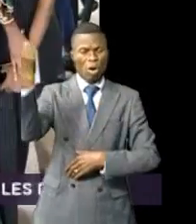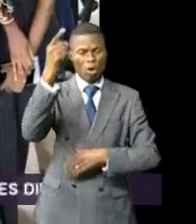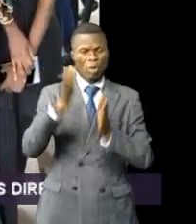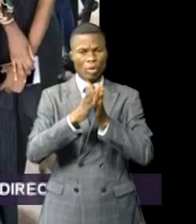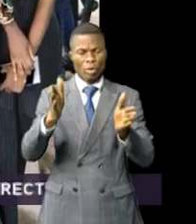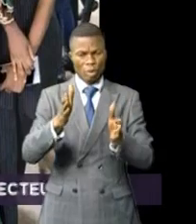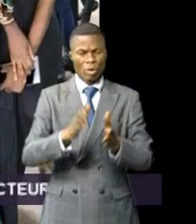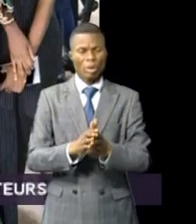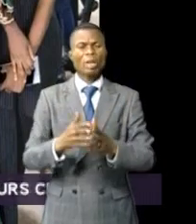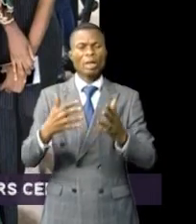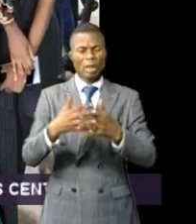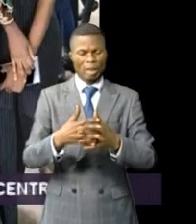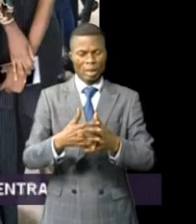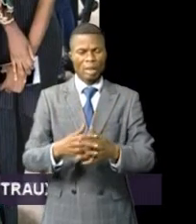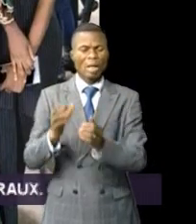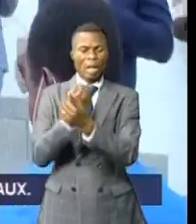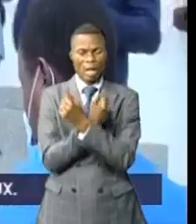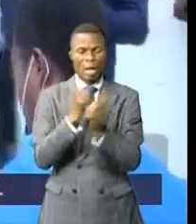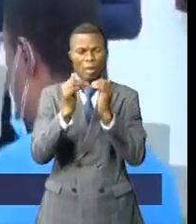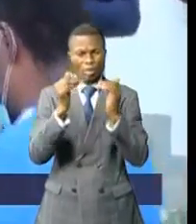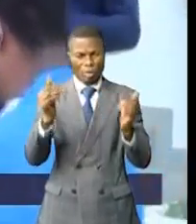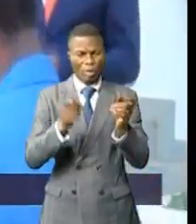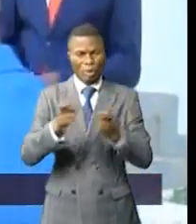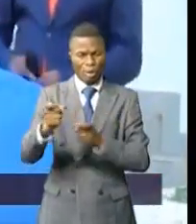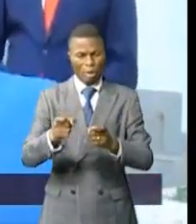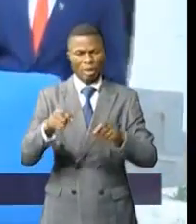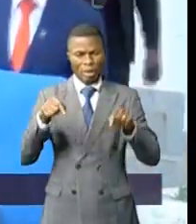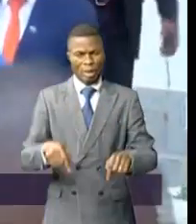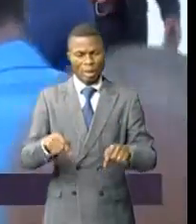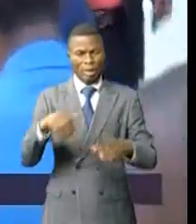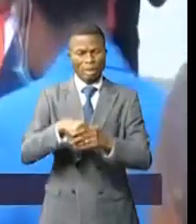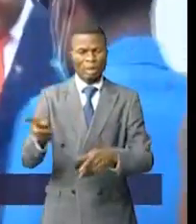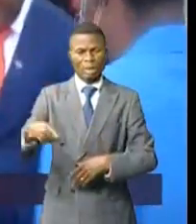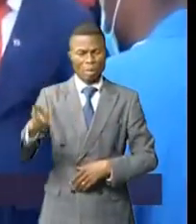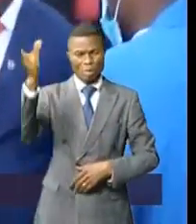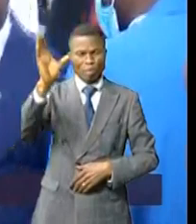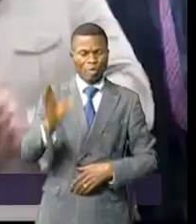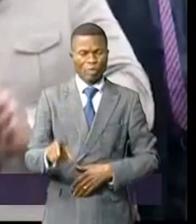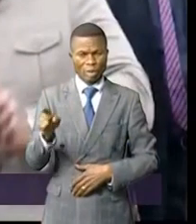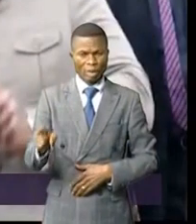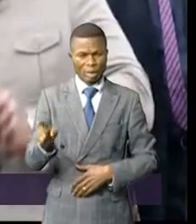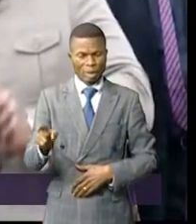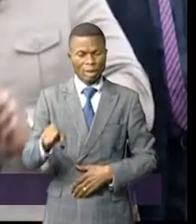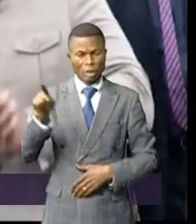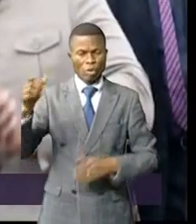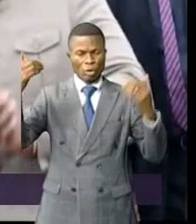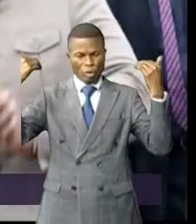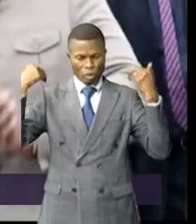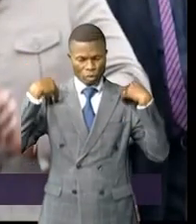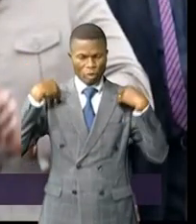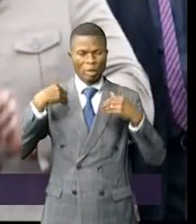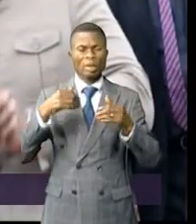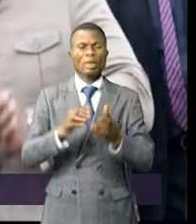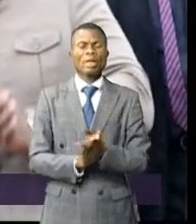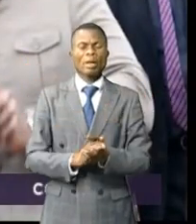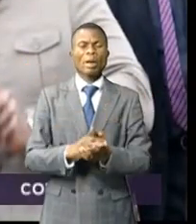que la concorde, l'entente et la paix règnent en maître dans la province portière de la RDC que dirige l'un des fidèles de